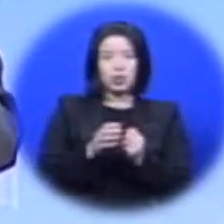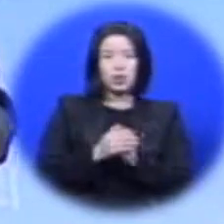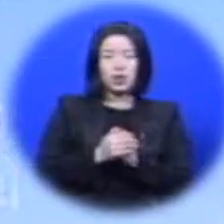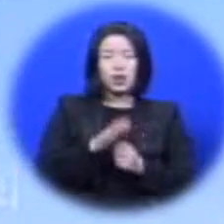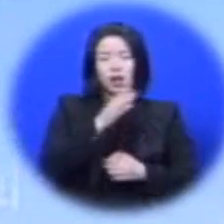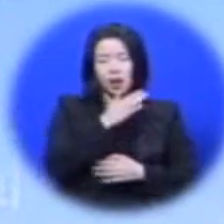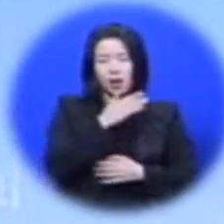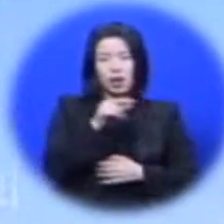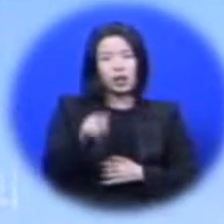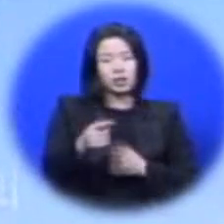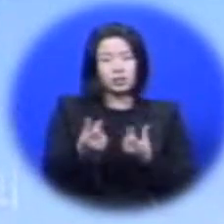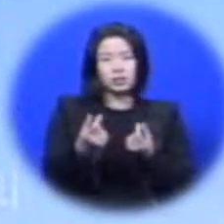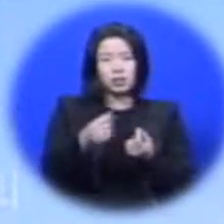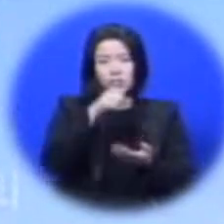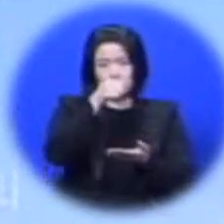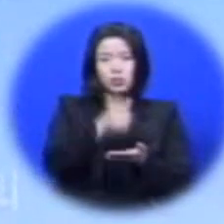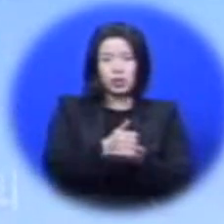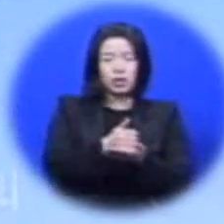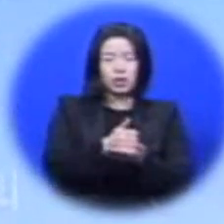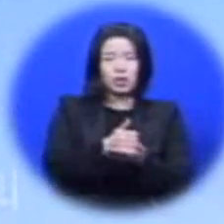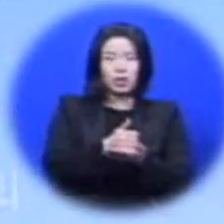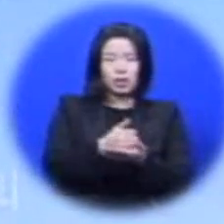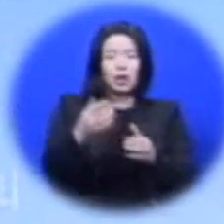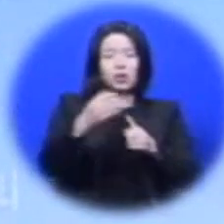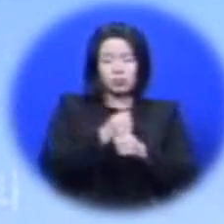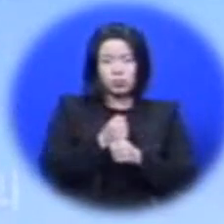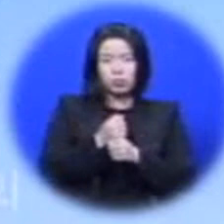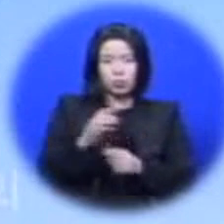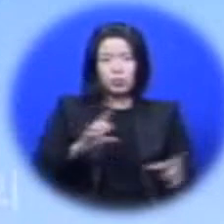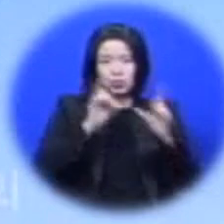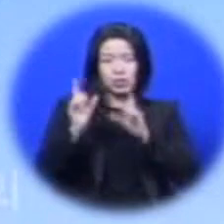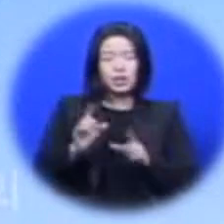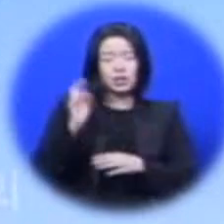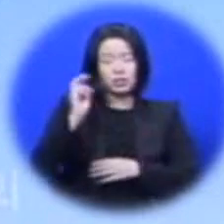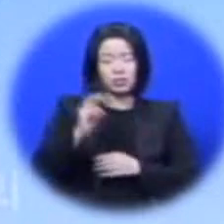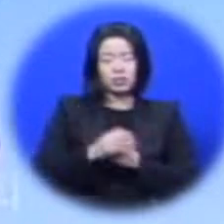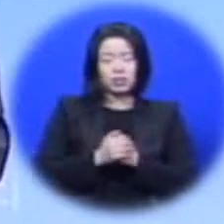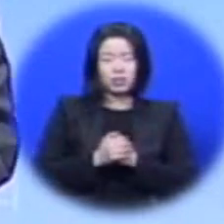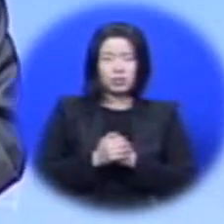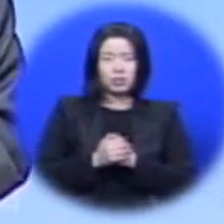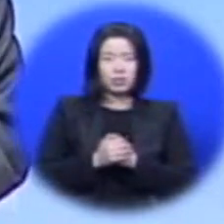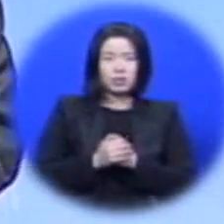아, 그런 죄를 품고 사셨던 거예요.